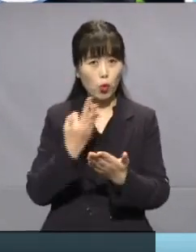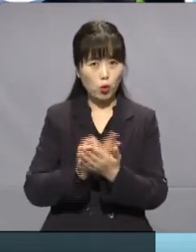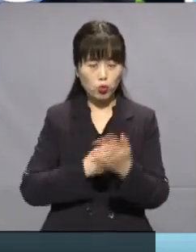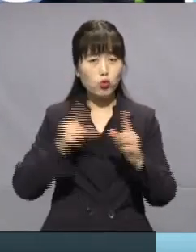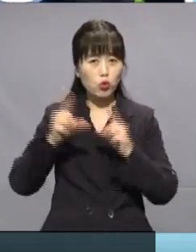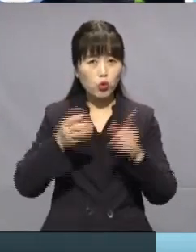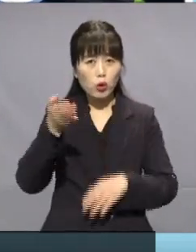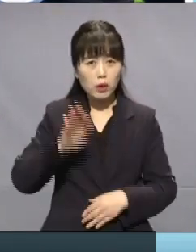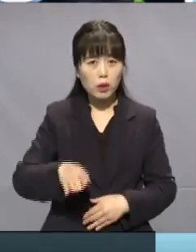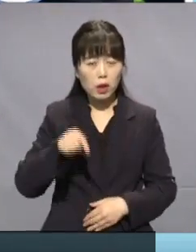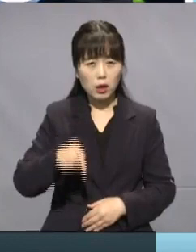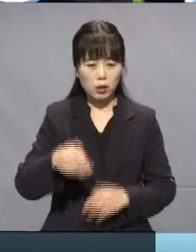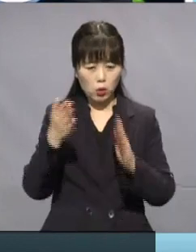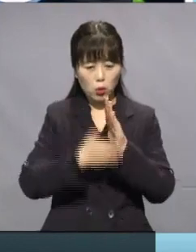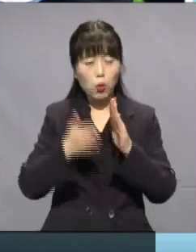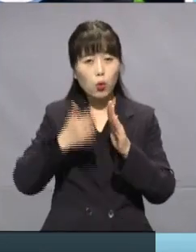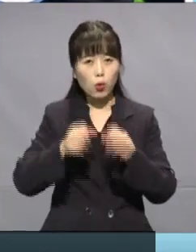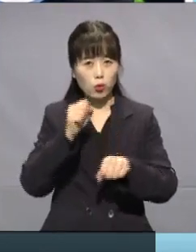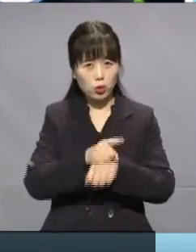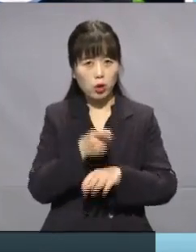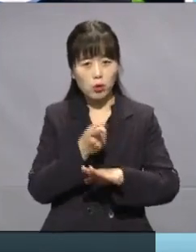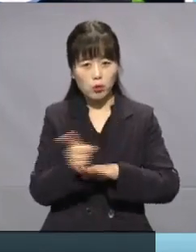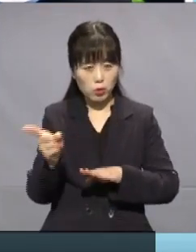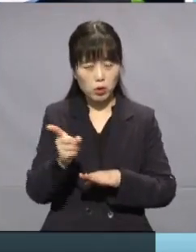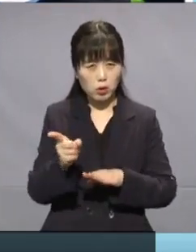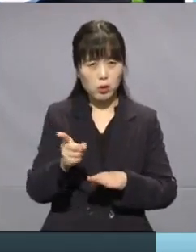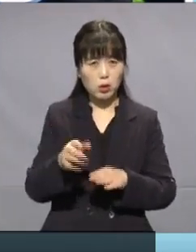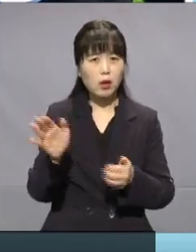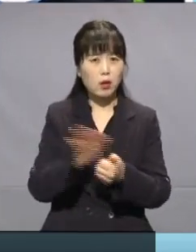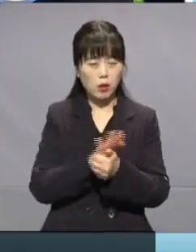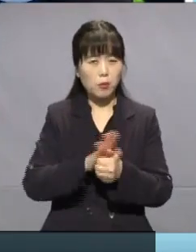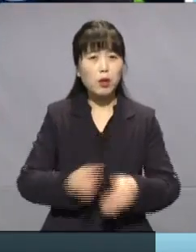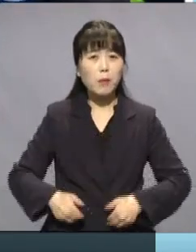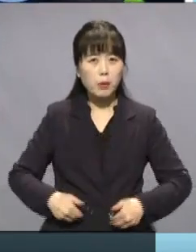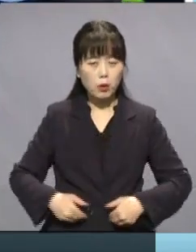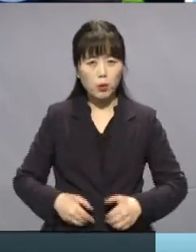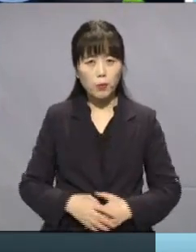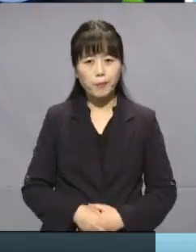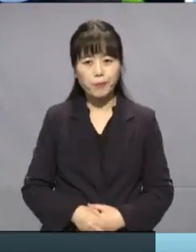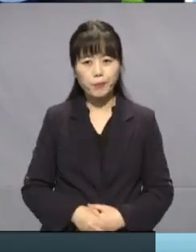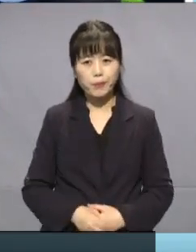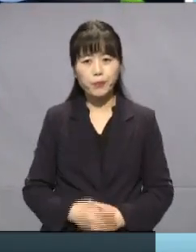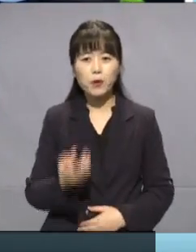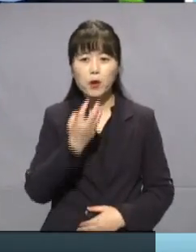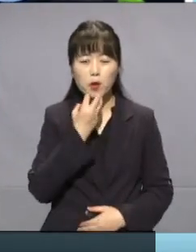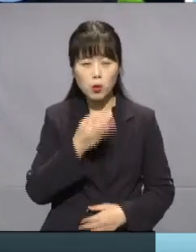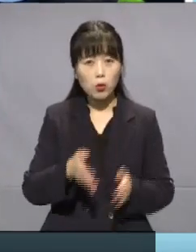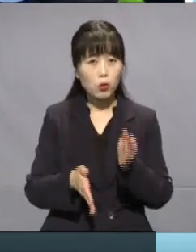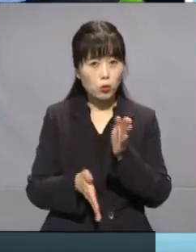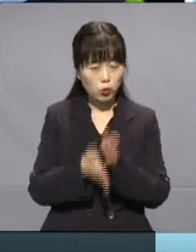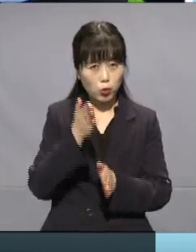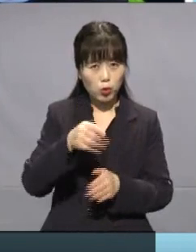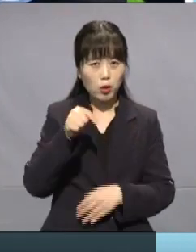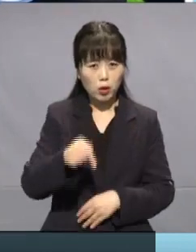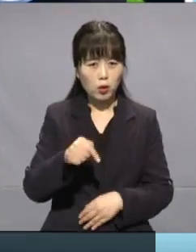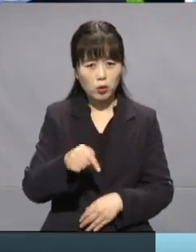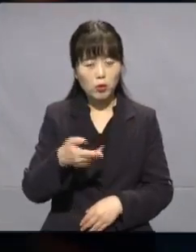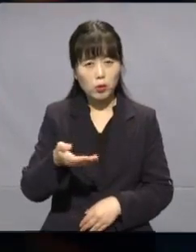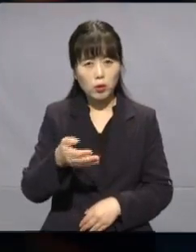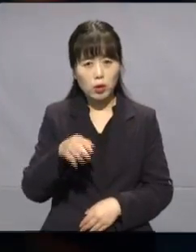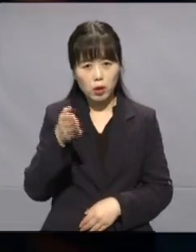그렇다면은 당연히 공공성에 대해서도 치중을 해야 되겠죠 가령 수도권만 해도 그래도 좀 득을 한데